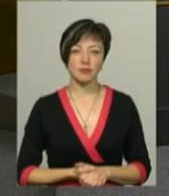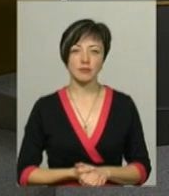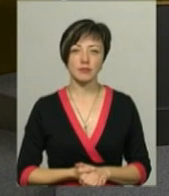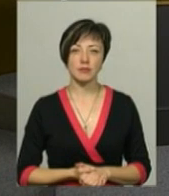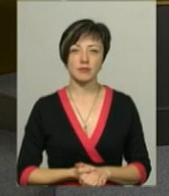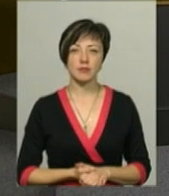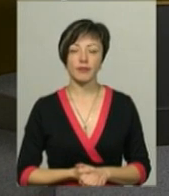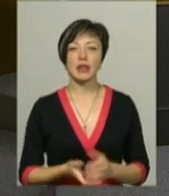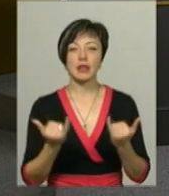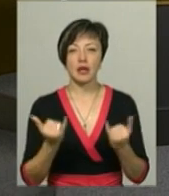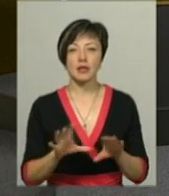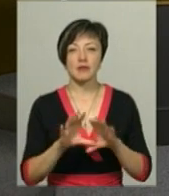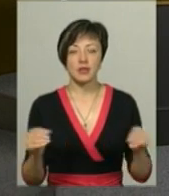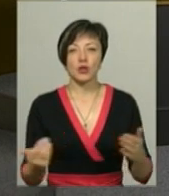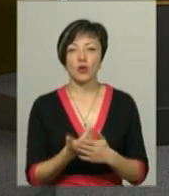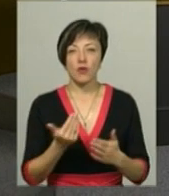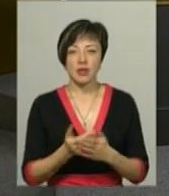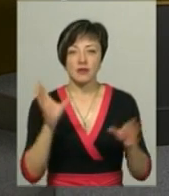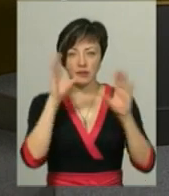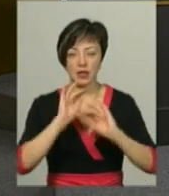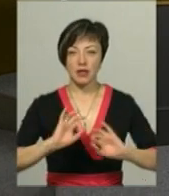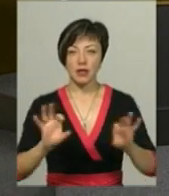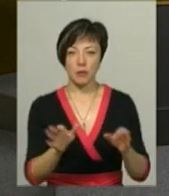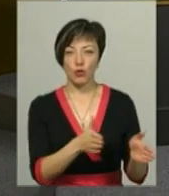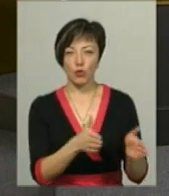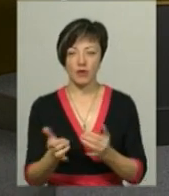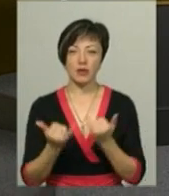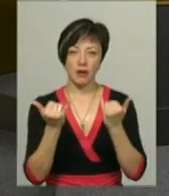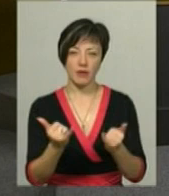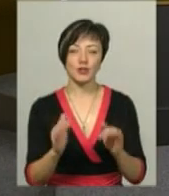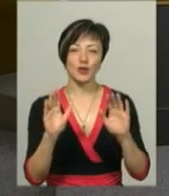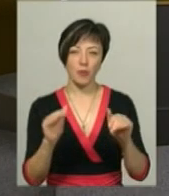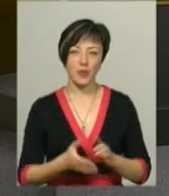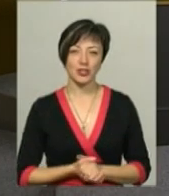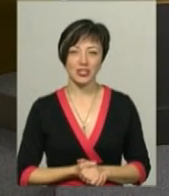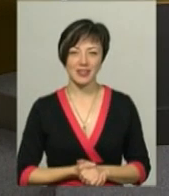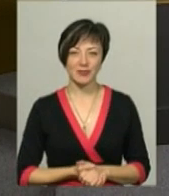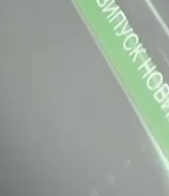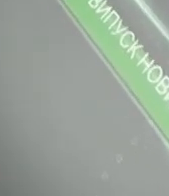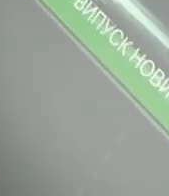Наразі це всі новини, які ми встигли для вас підготувати. До побачення!